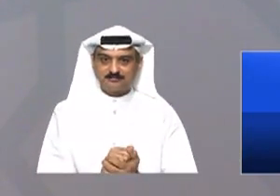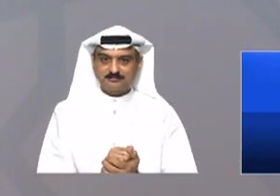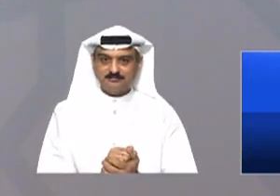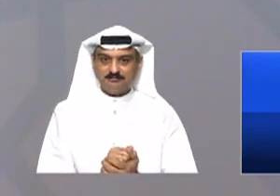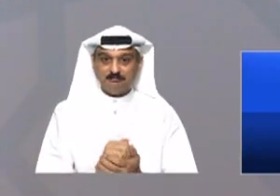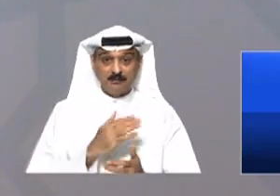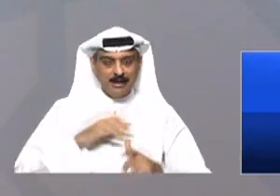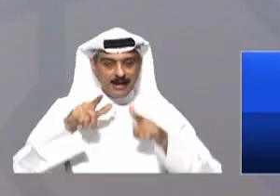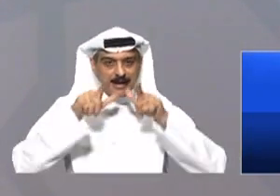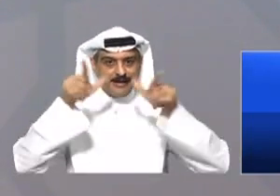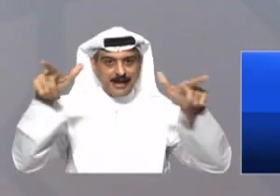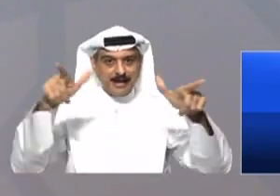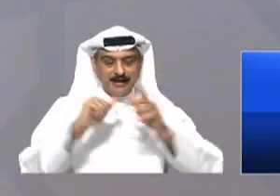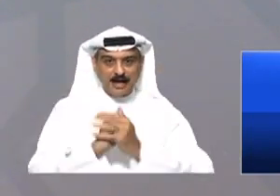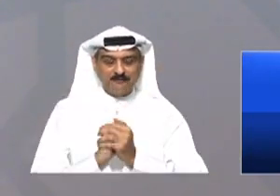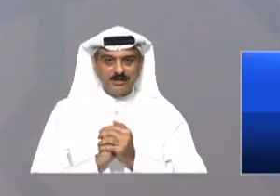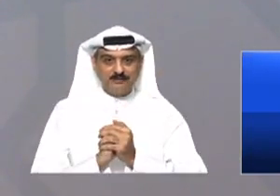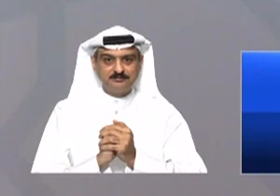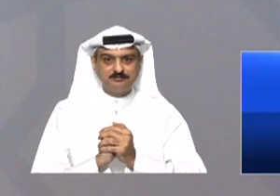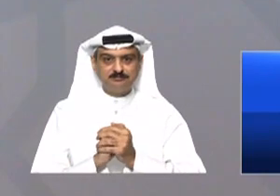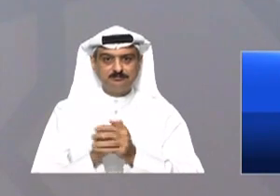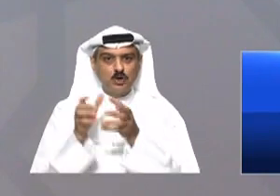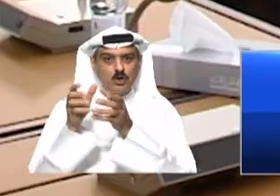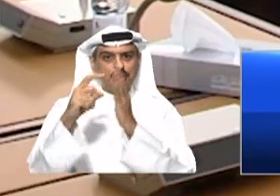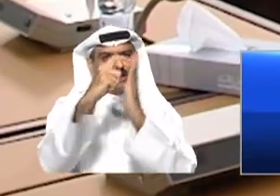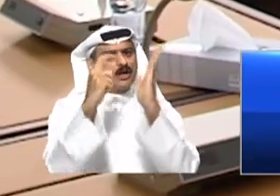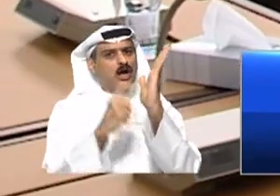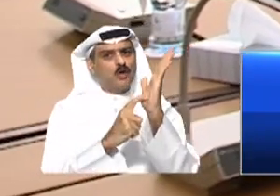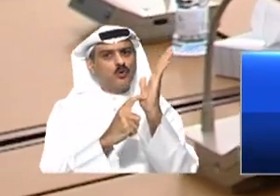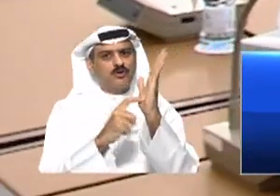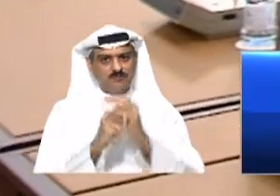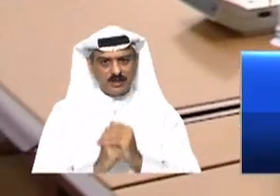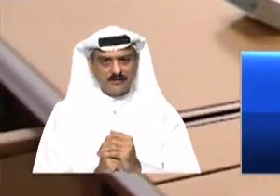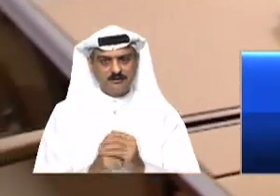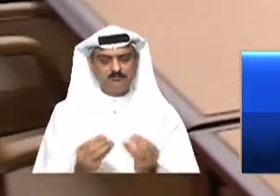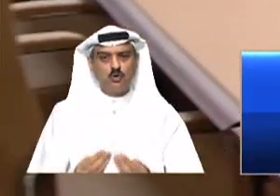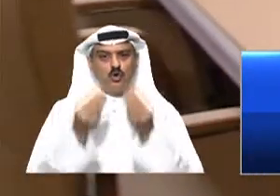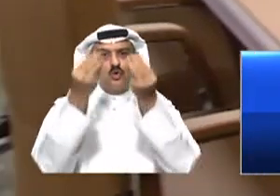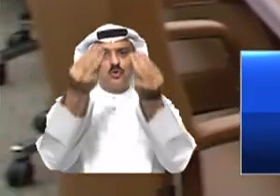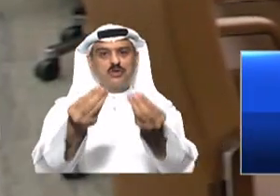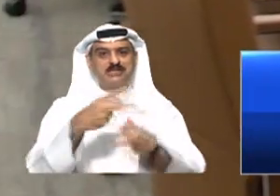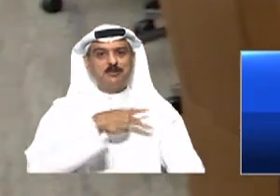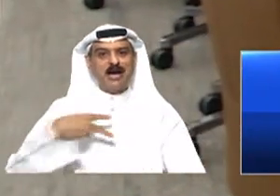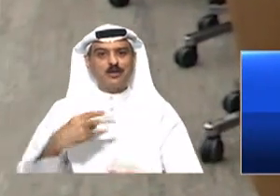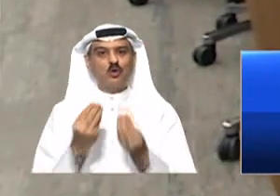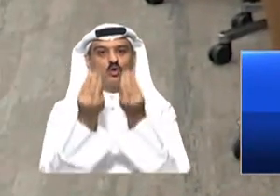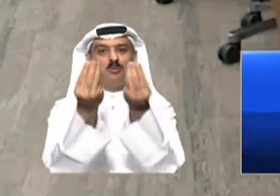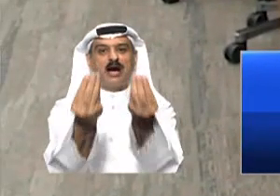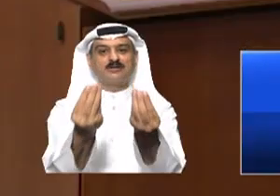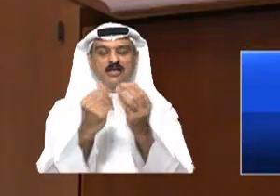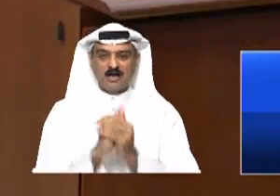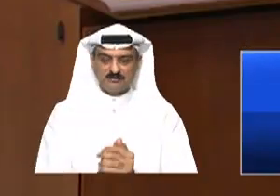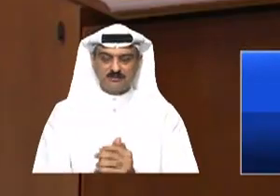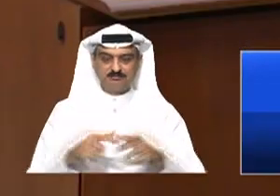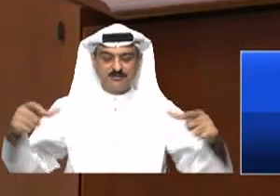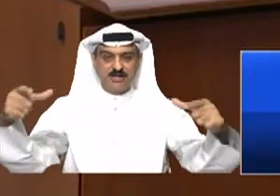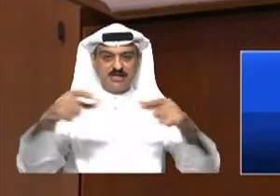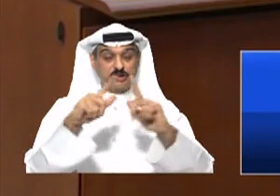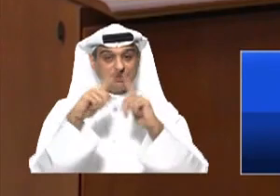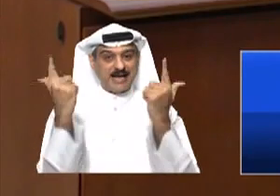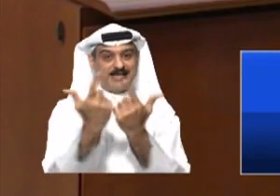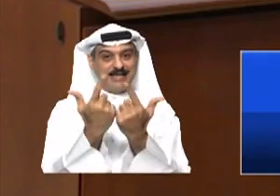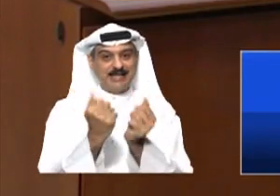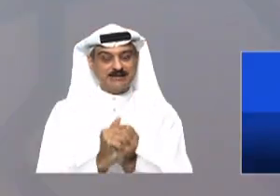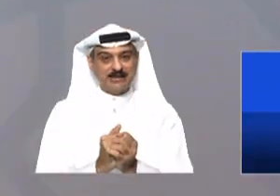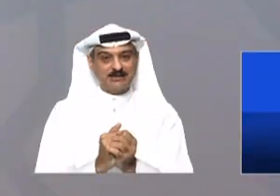اعلاننا عن الحزم التشريعيه هو تسليمنا للحكومه في اجتماع لجنه